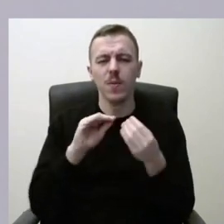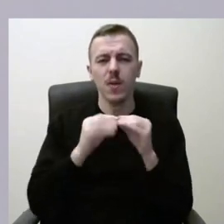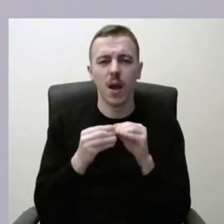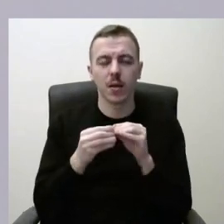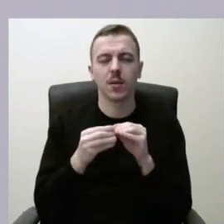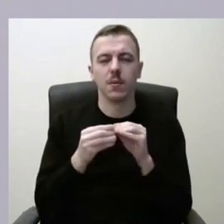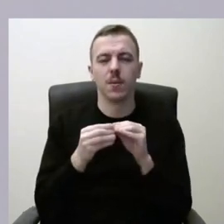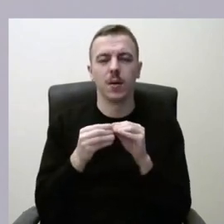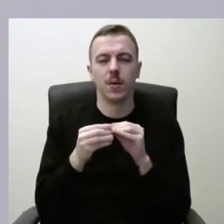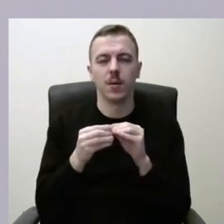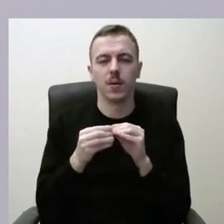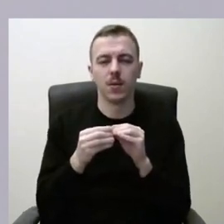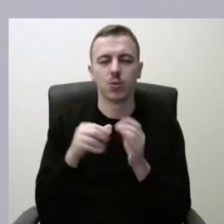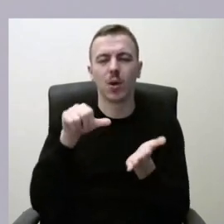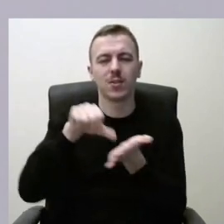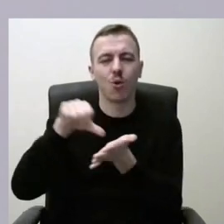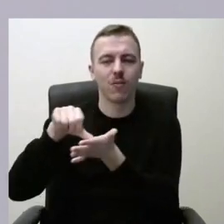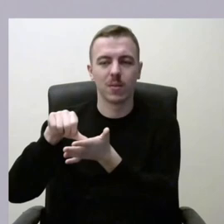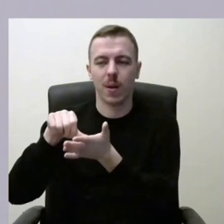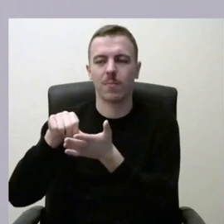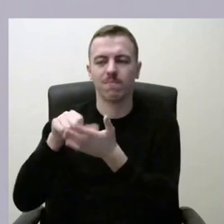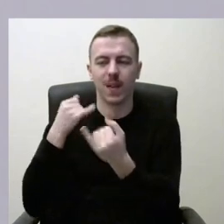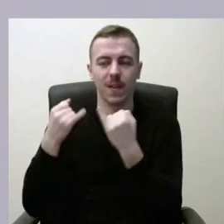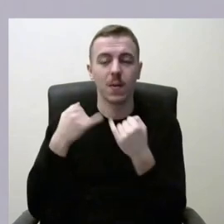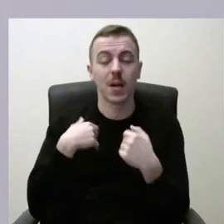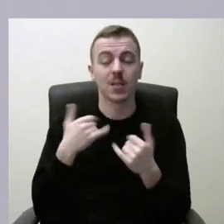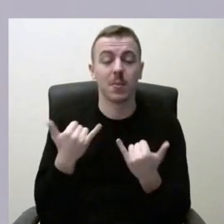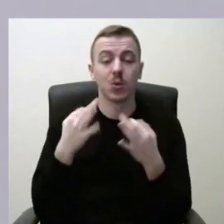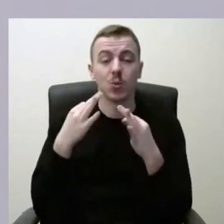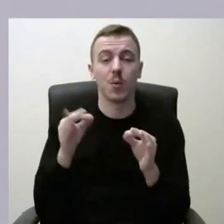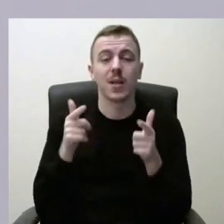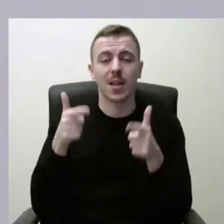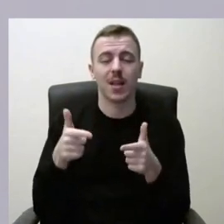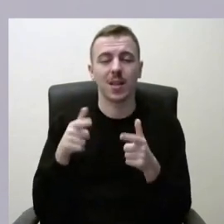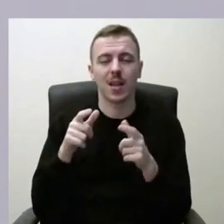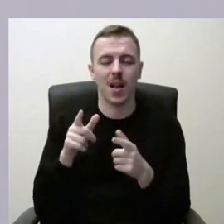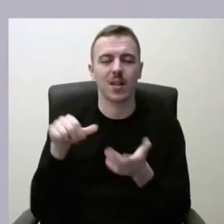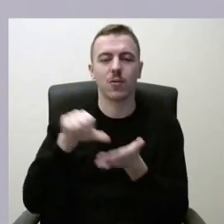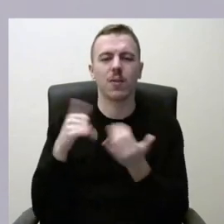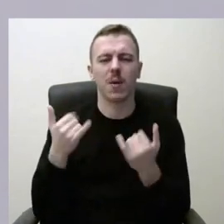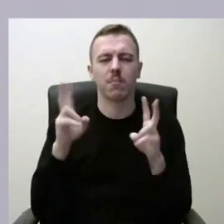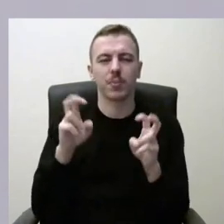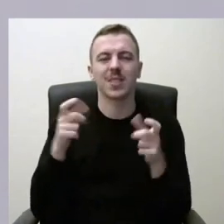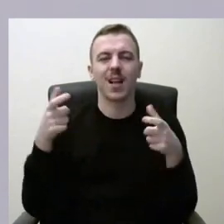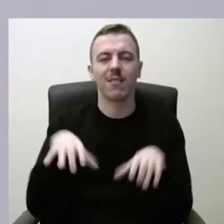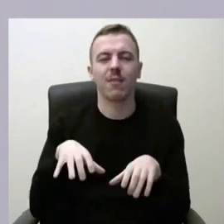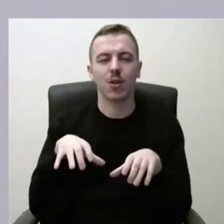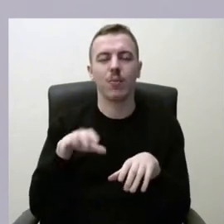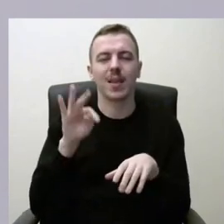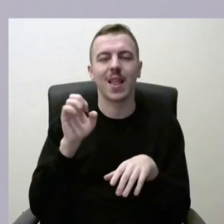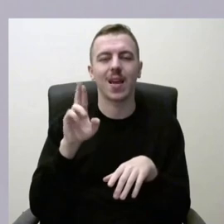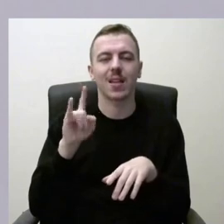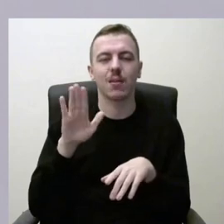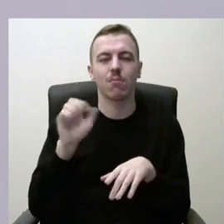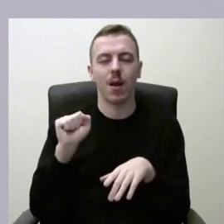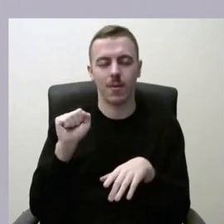su atstovybė. Mes siūlom įsteigti atstovybės. Dabar jos vadinamos savivaldos tarybomis